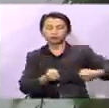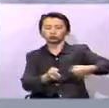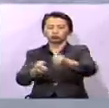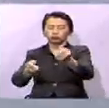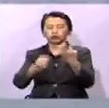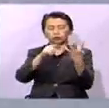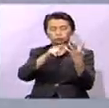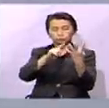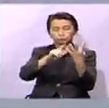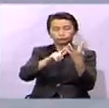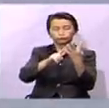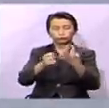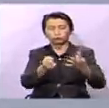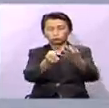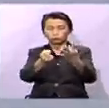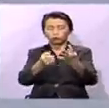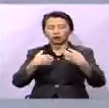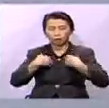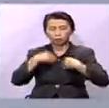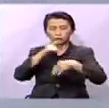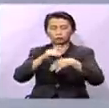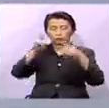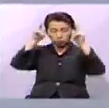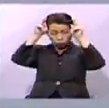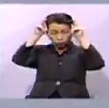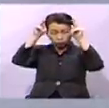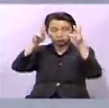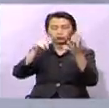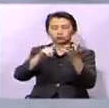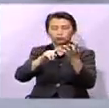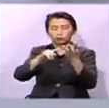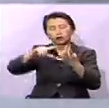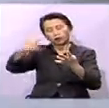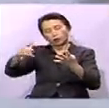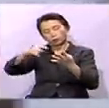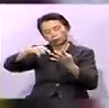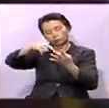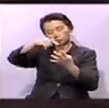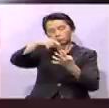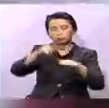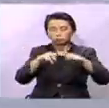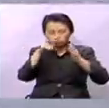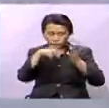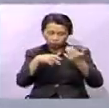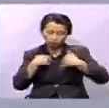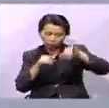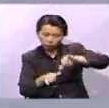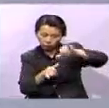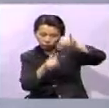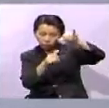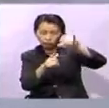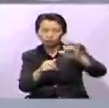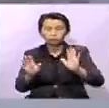utama, khususnya sungai yang berada di Kuala Kerai, manakala selebihnya menunjukkan bacaan berada pada